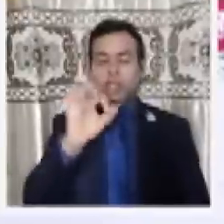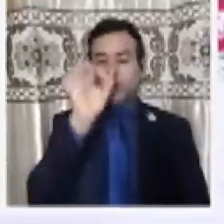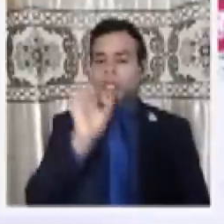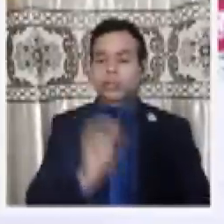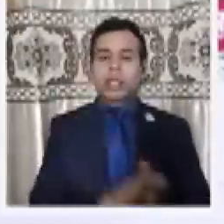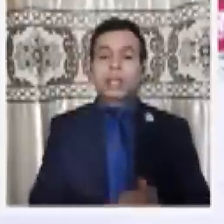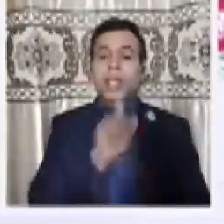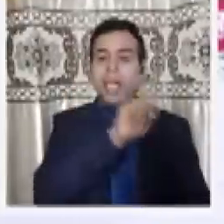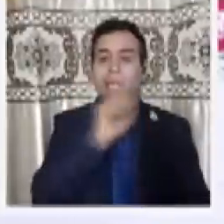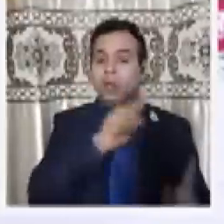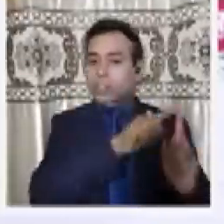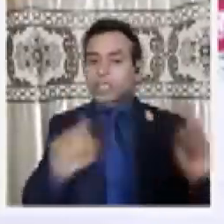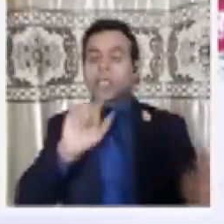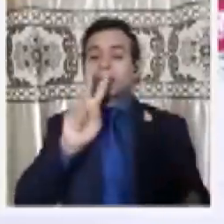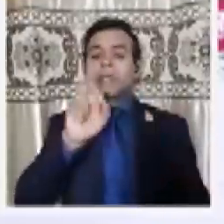0 থেকে 10 বছরের মধ্যে